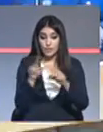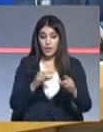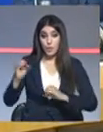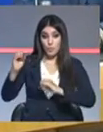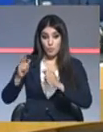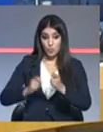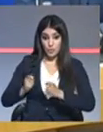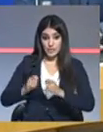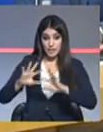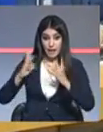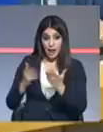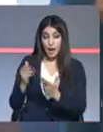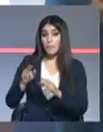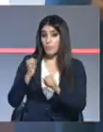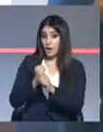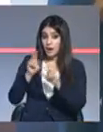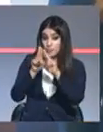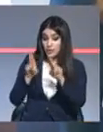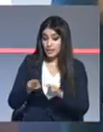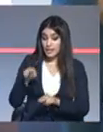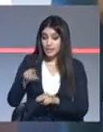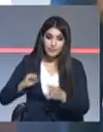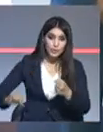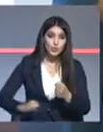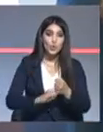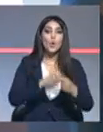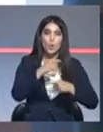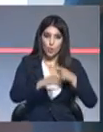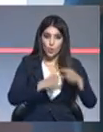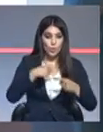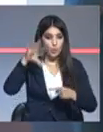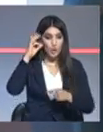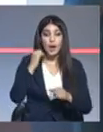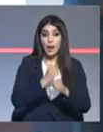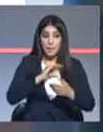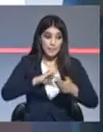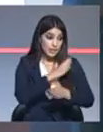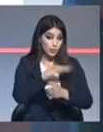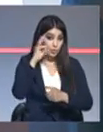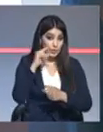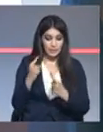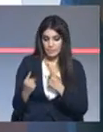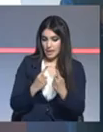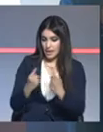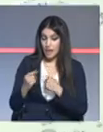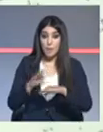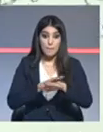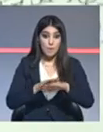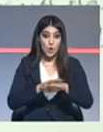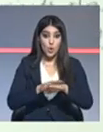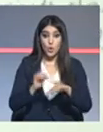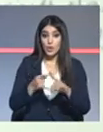منظمه العمل الدوليه دعم المنظمه المتواصل لتونس وه للمنظمه الشغيله كما تبحث الطرفان اليات